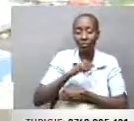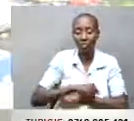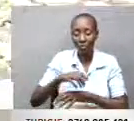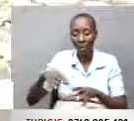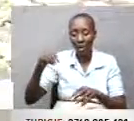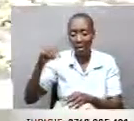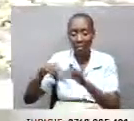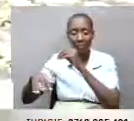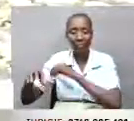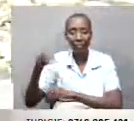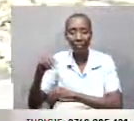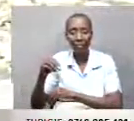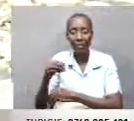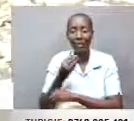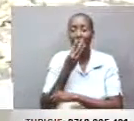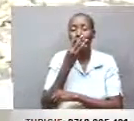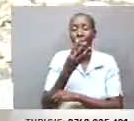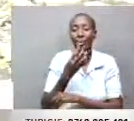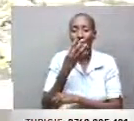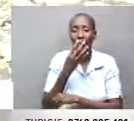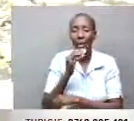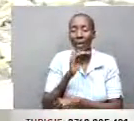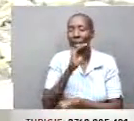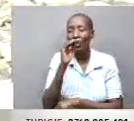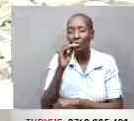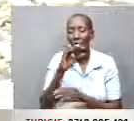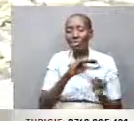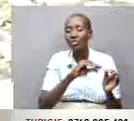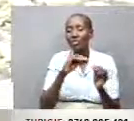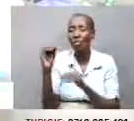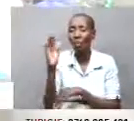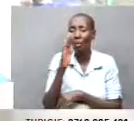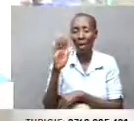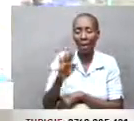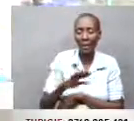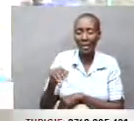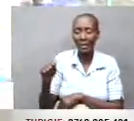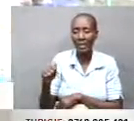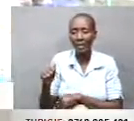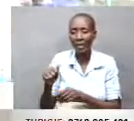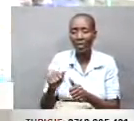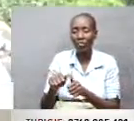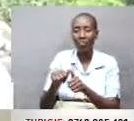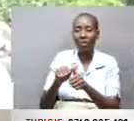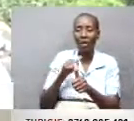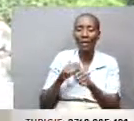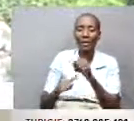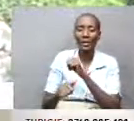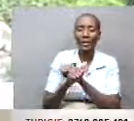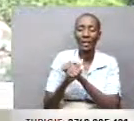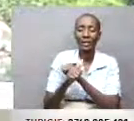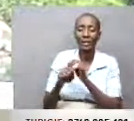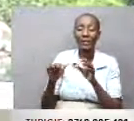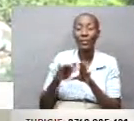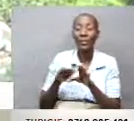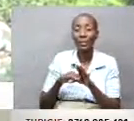ya mazingira kwenye kaunti ya Kakamega ni moja tu, kuhamisha takataka hii kwingine ili kuzuia athari zake kwa wenyeji. Tunaomba